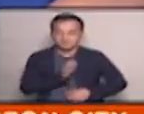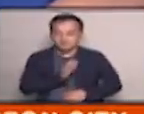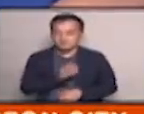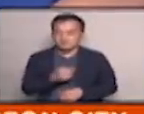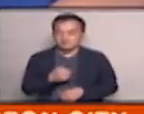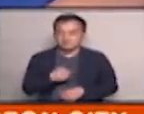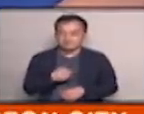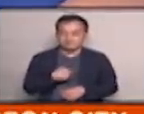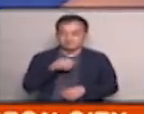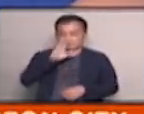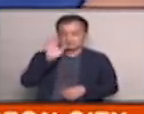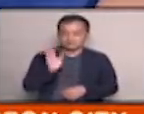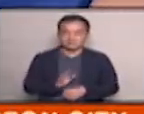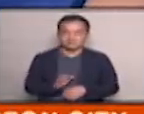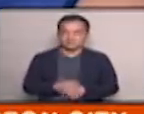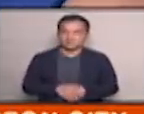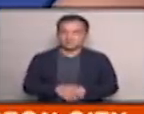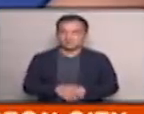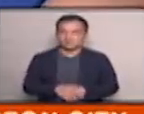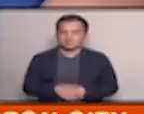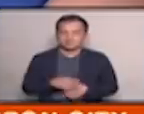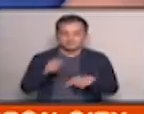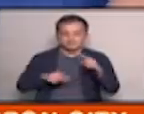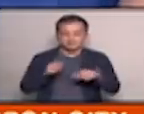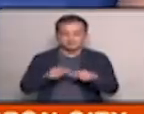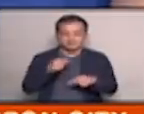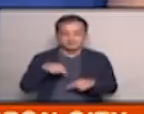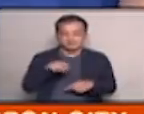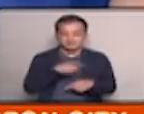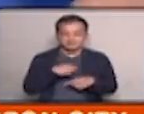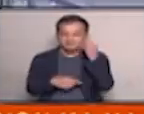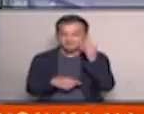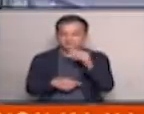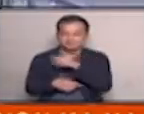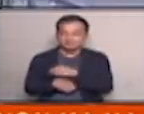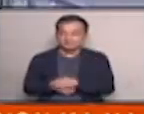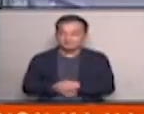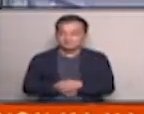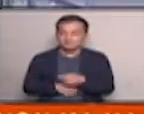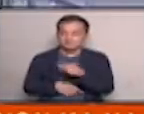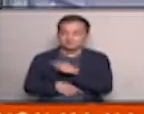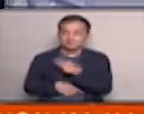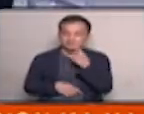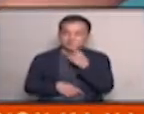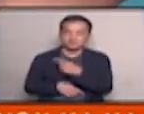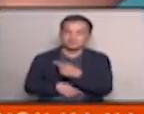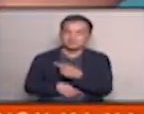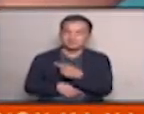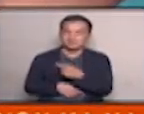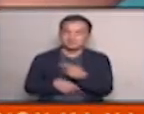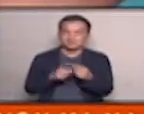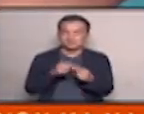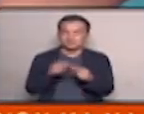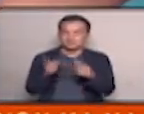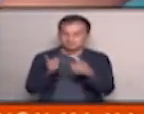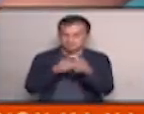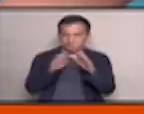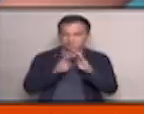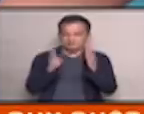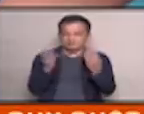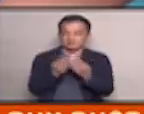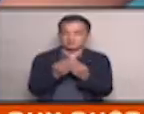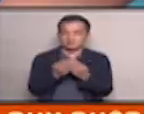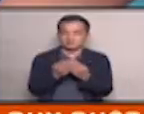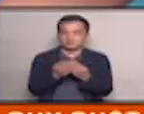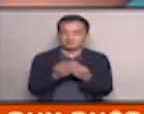Kung kano, never ko silang magkakaibigan pa nga kami hanggang ngayon eh. Yung sinasabi niya po, sir, ayun po yung unang batch. Ay, unang